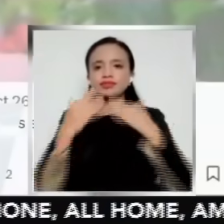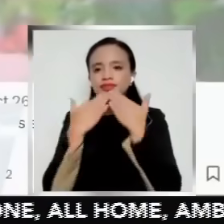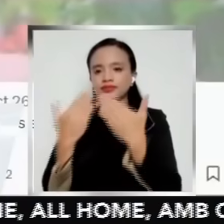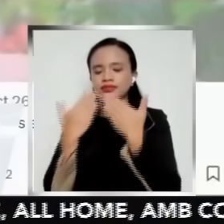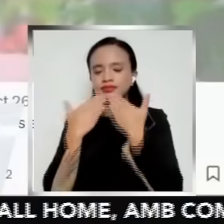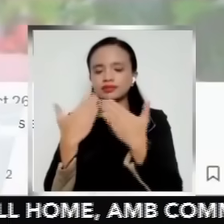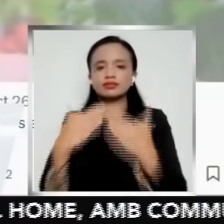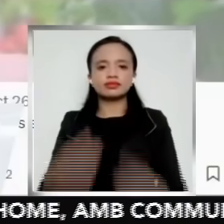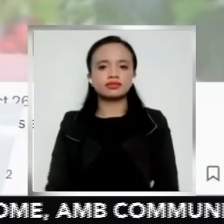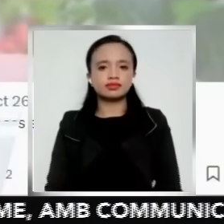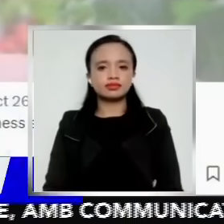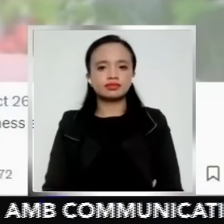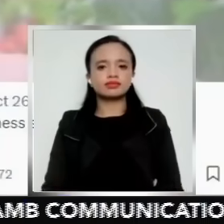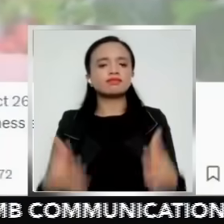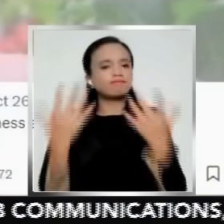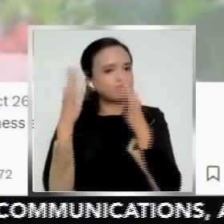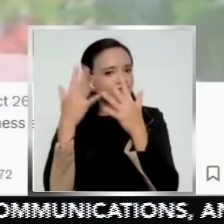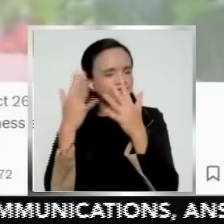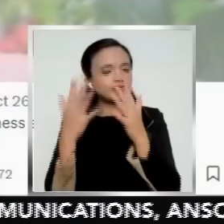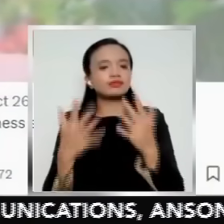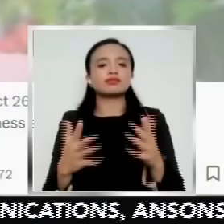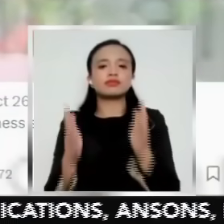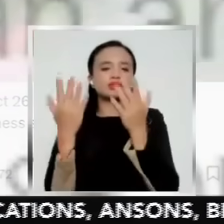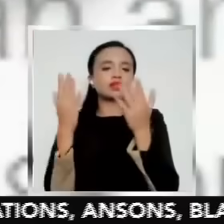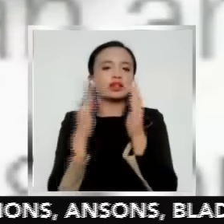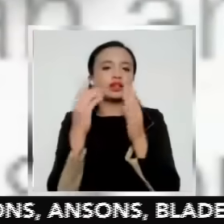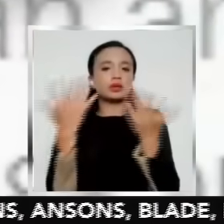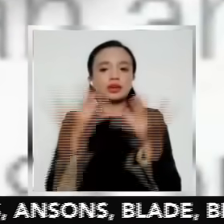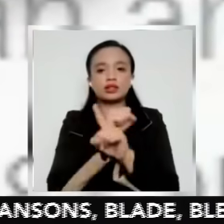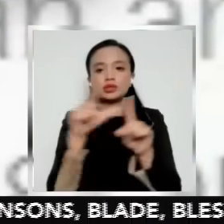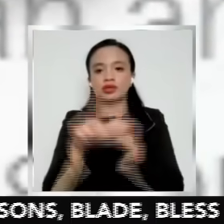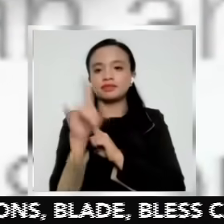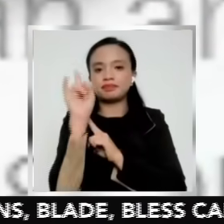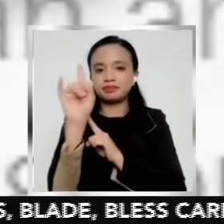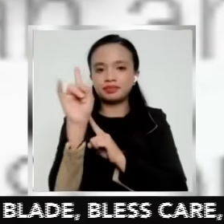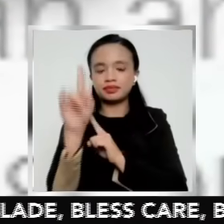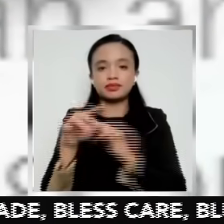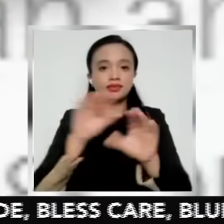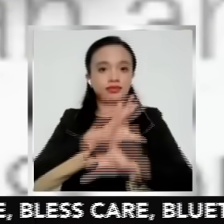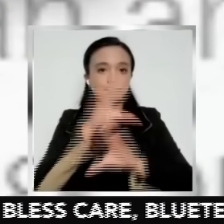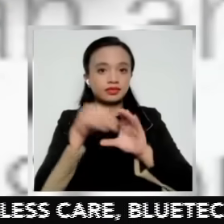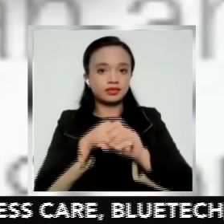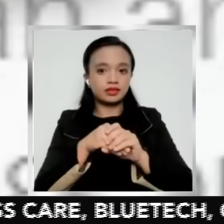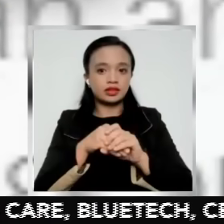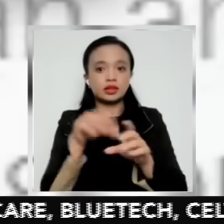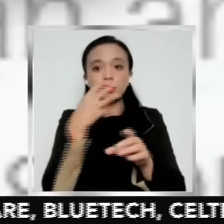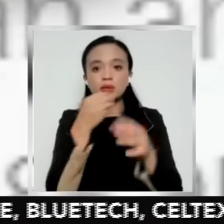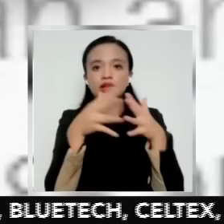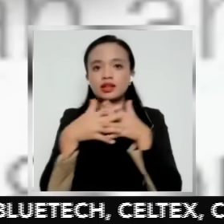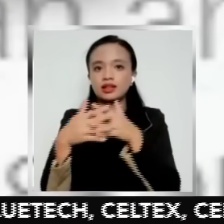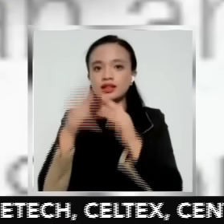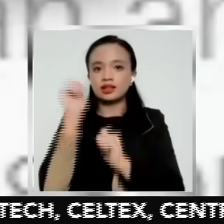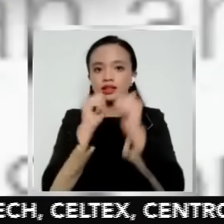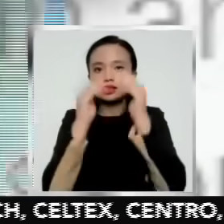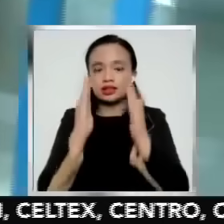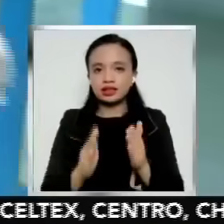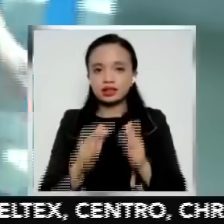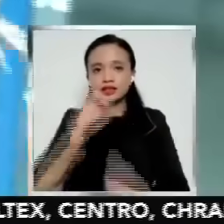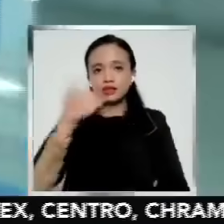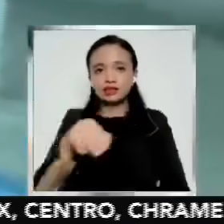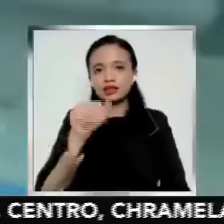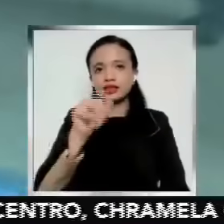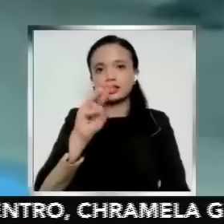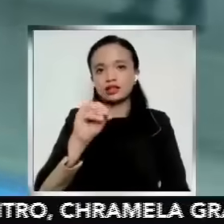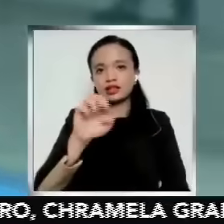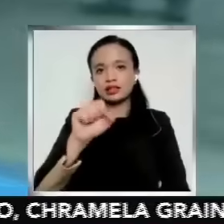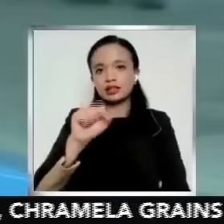ng papuri para kay Camille sa social media, kabilang na ang American actor at producer na si James Woods. Mula